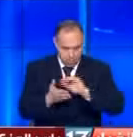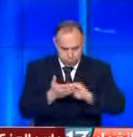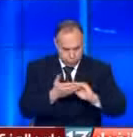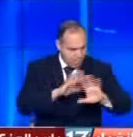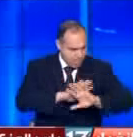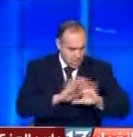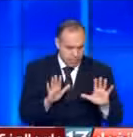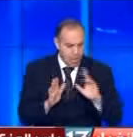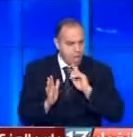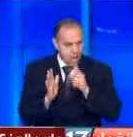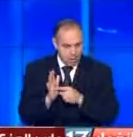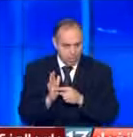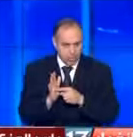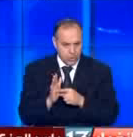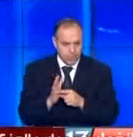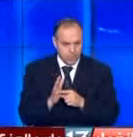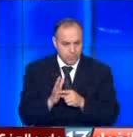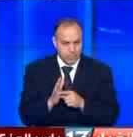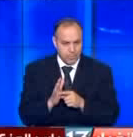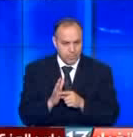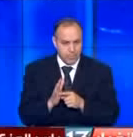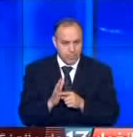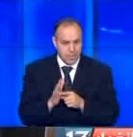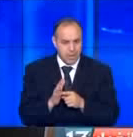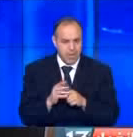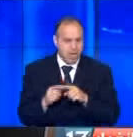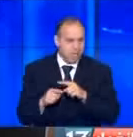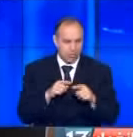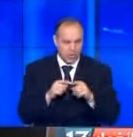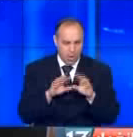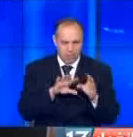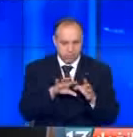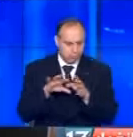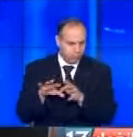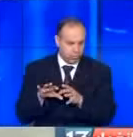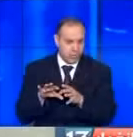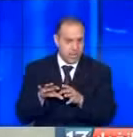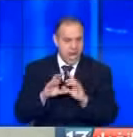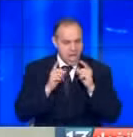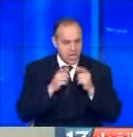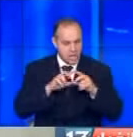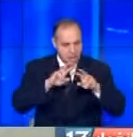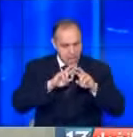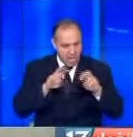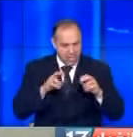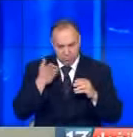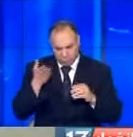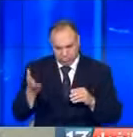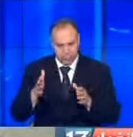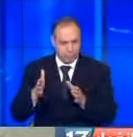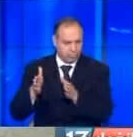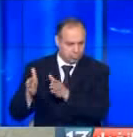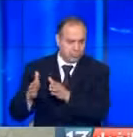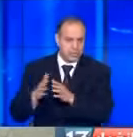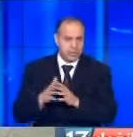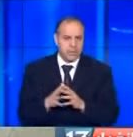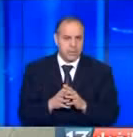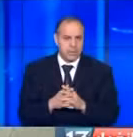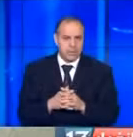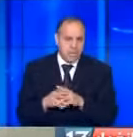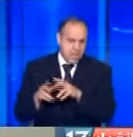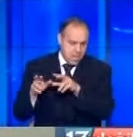في التأخير ولا في إبطال هذه الرحلات هذوما خذينا فيهم قرارات تأديبية إن شاء الله كون نعالجوا عليها،